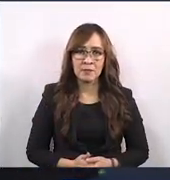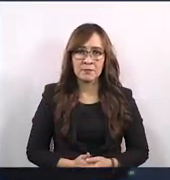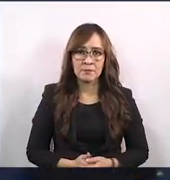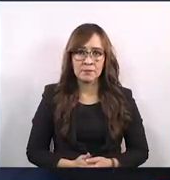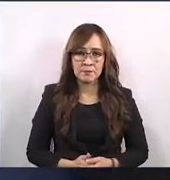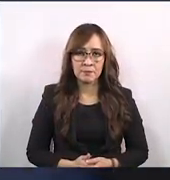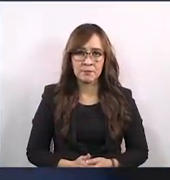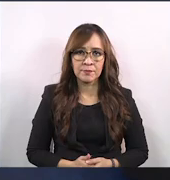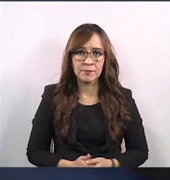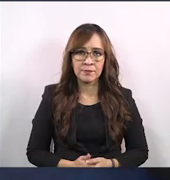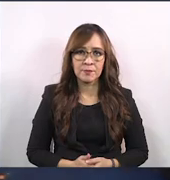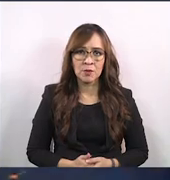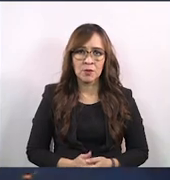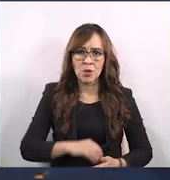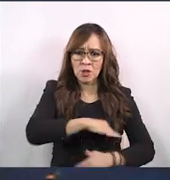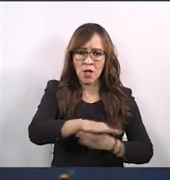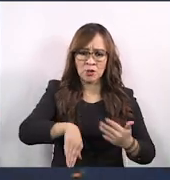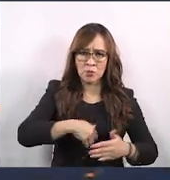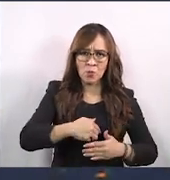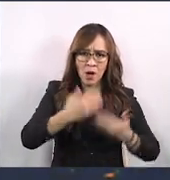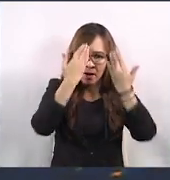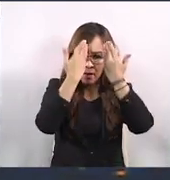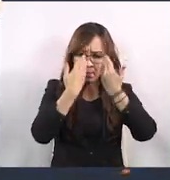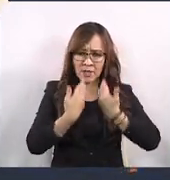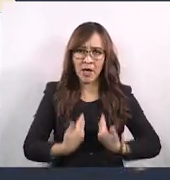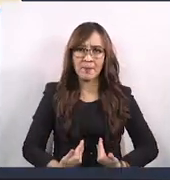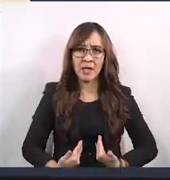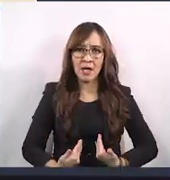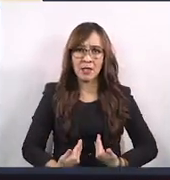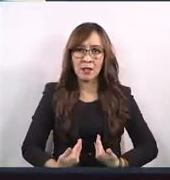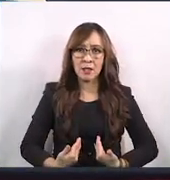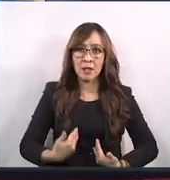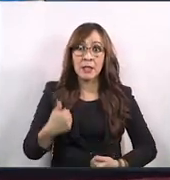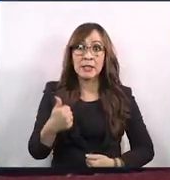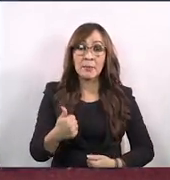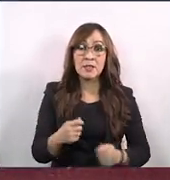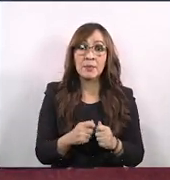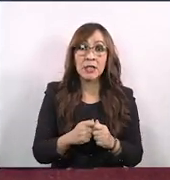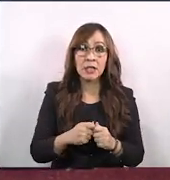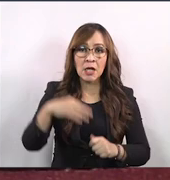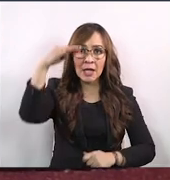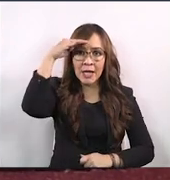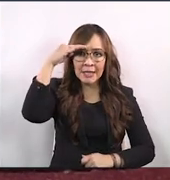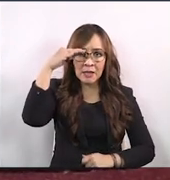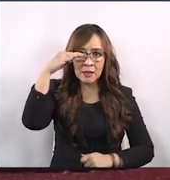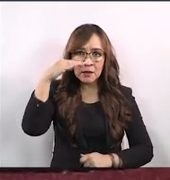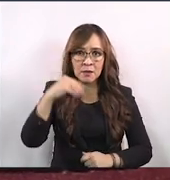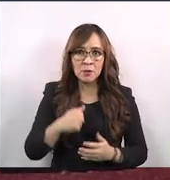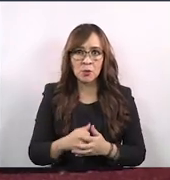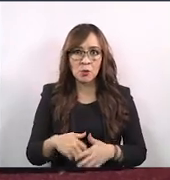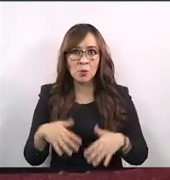Hai dengan segala penampilan-penampilan yang bisa menyeret hasrat kaum pria